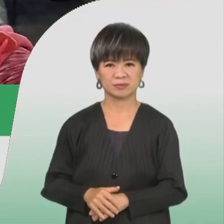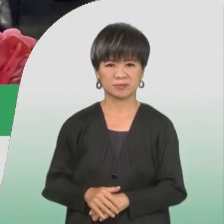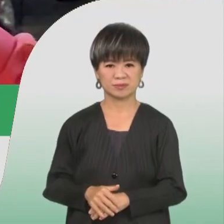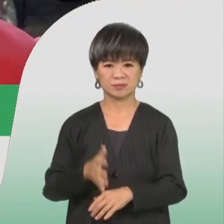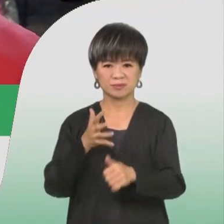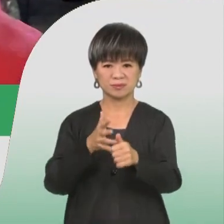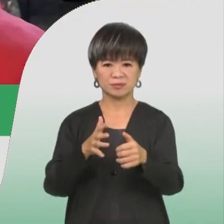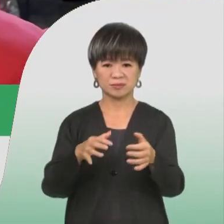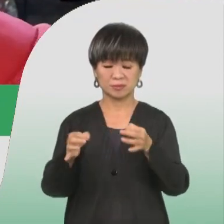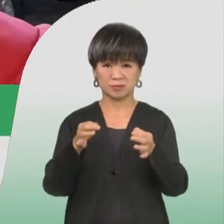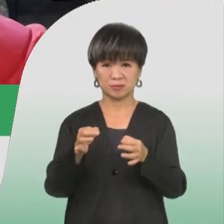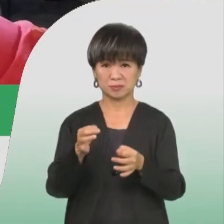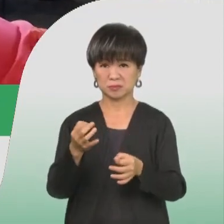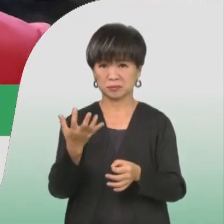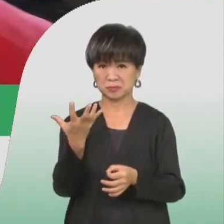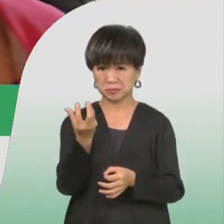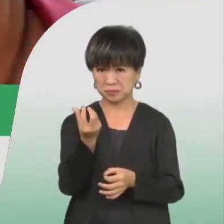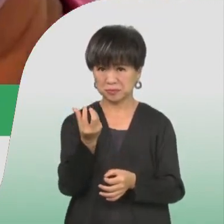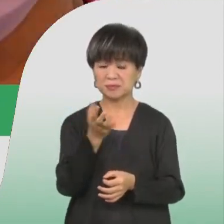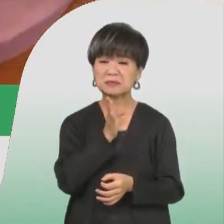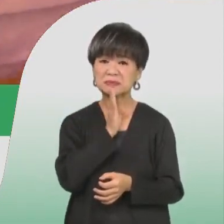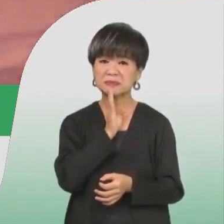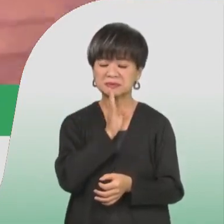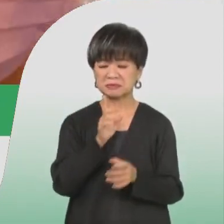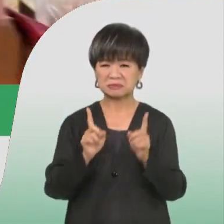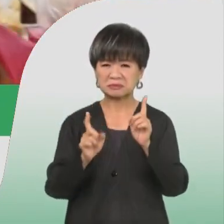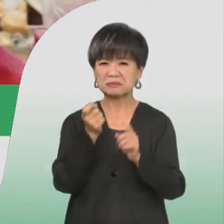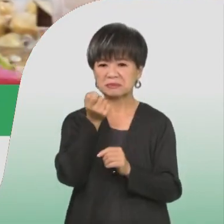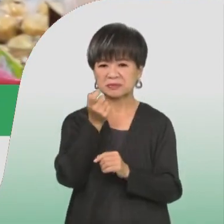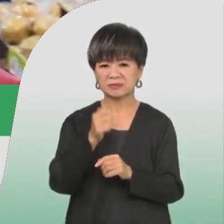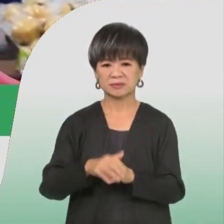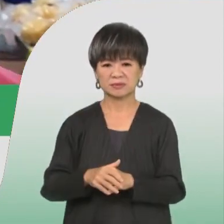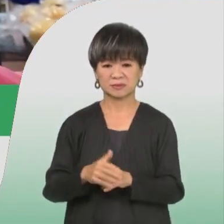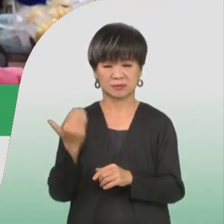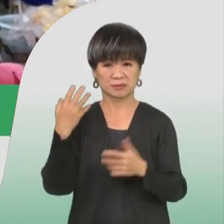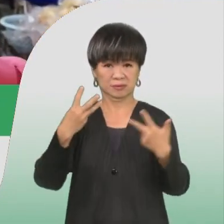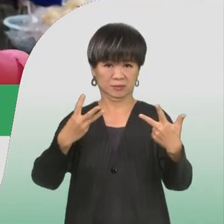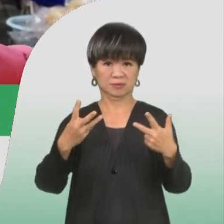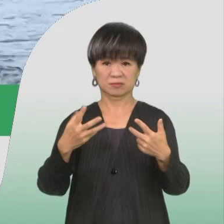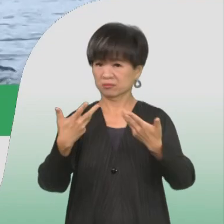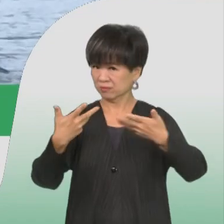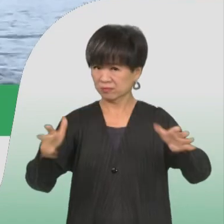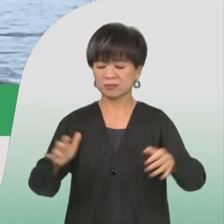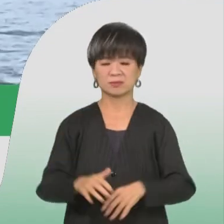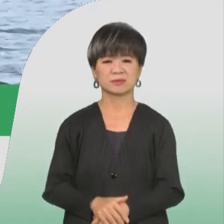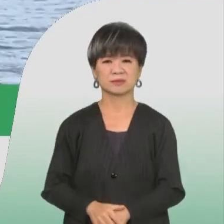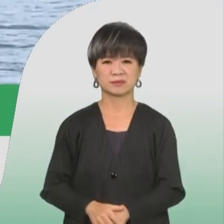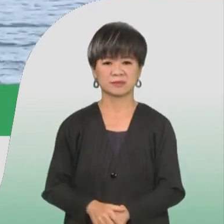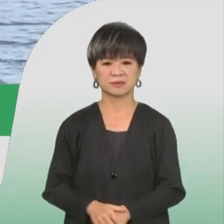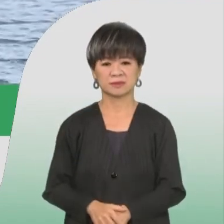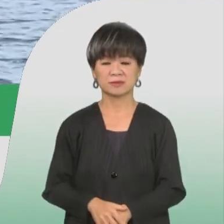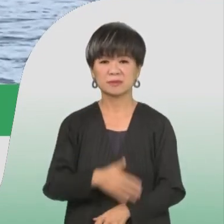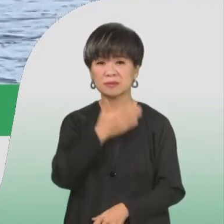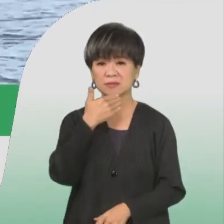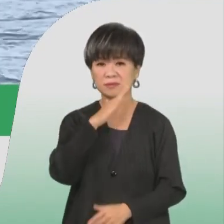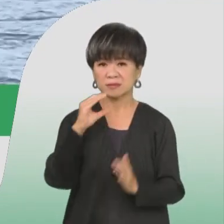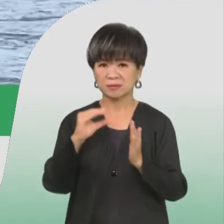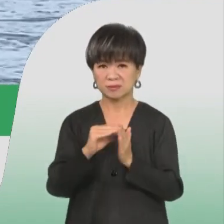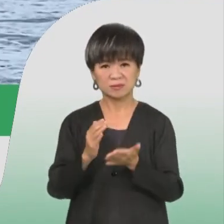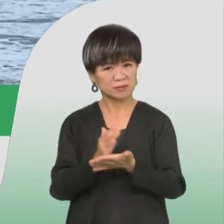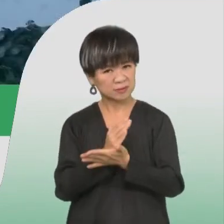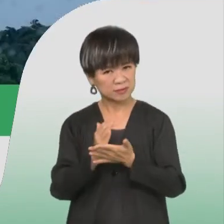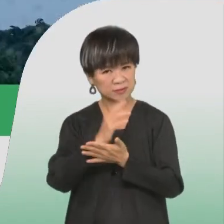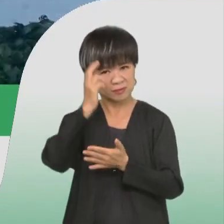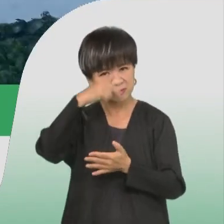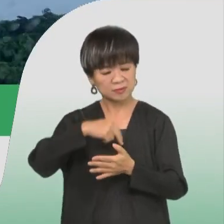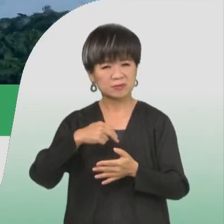变少吗？ 有啊，变少了。 变成比较少嘛、 平常礼拜三应该会很多、 啊。因正去上课安说，下昼时条